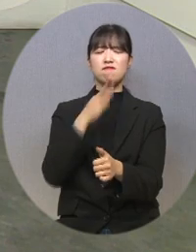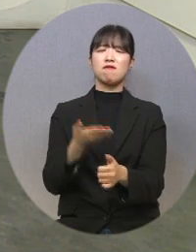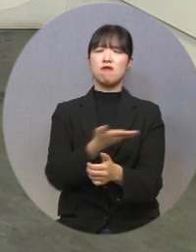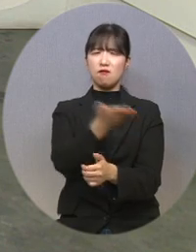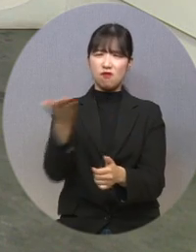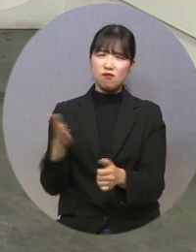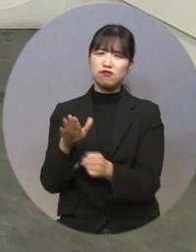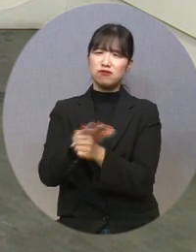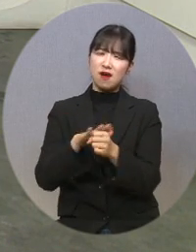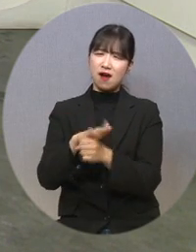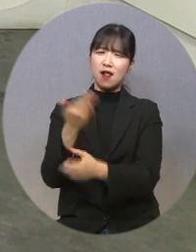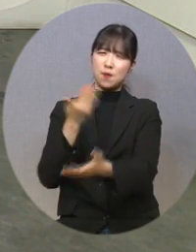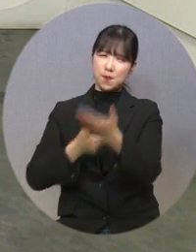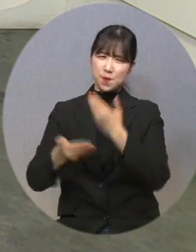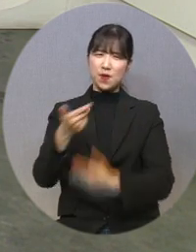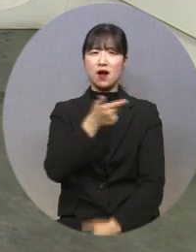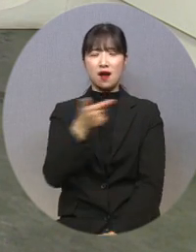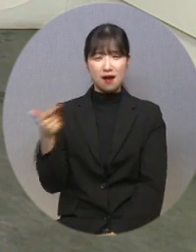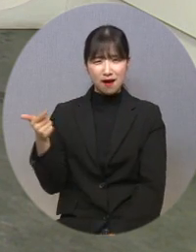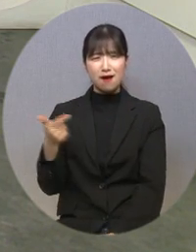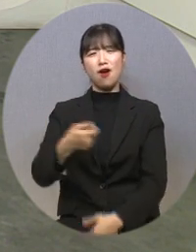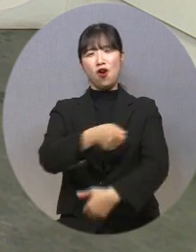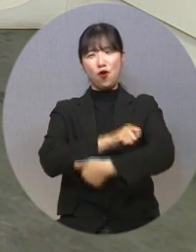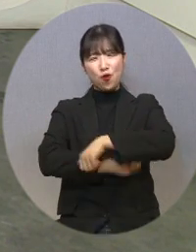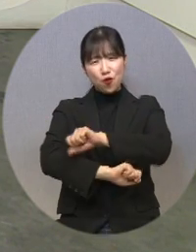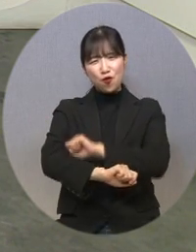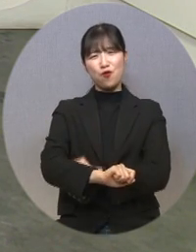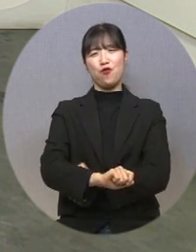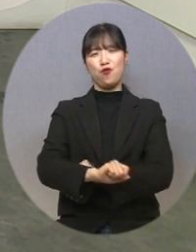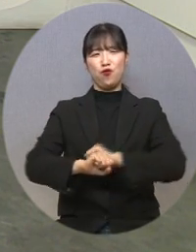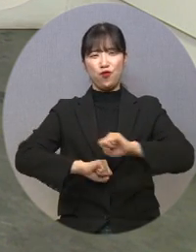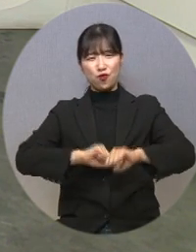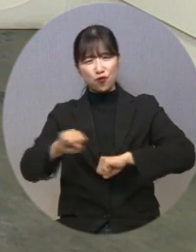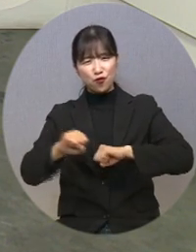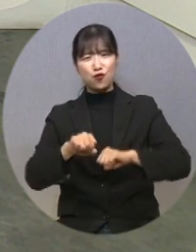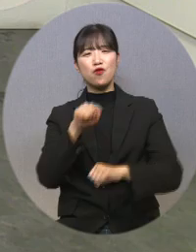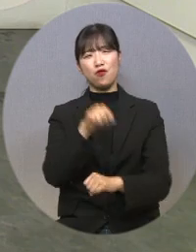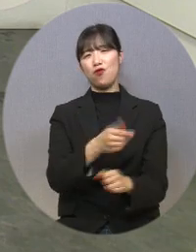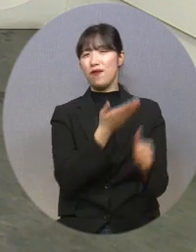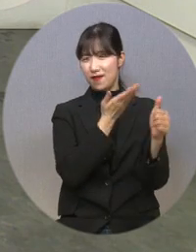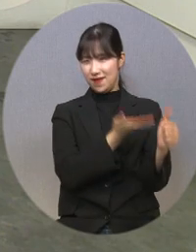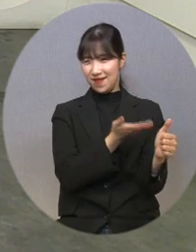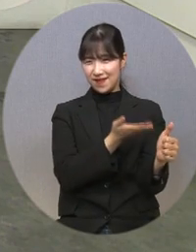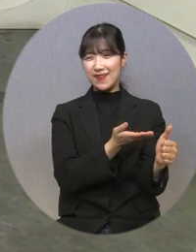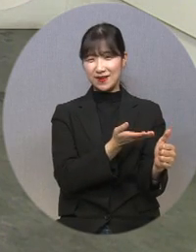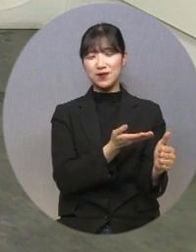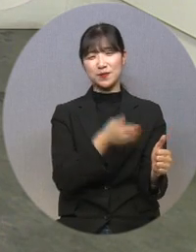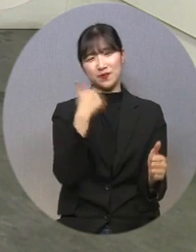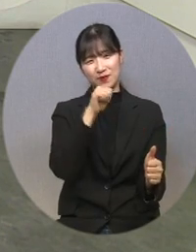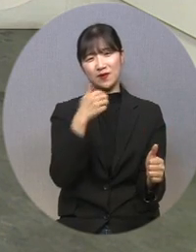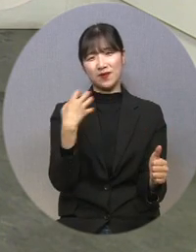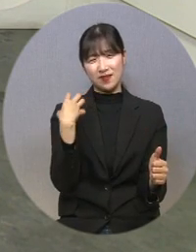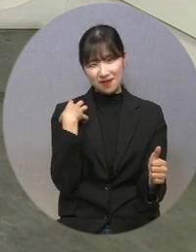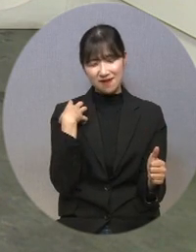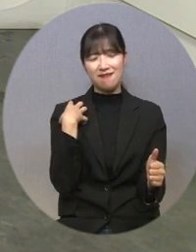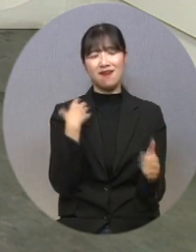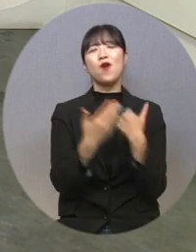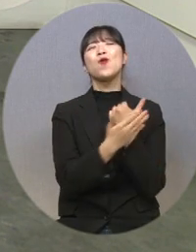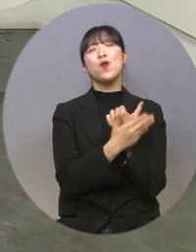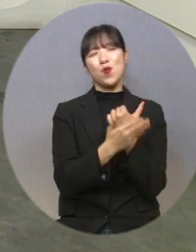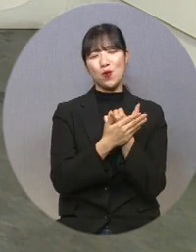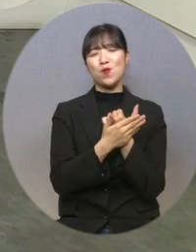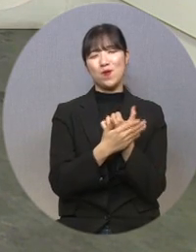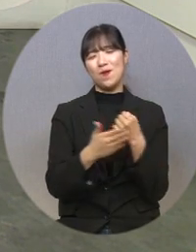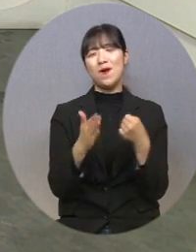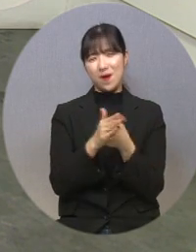네. 농산물 판매 운동에 또 발벗고 네. 나서 또 유통 채널인 국민 안내양 TV하고 또 네. 김정현 씨도